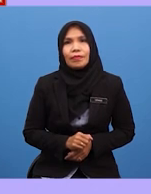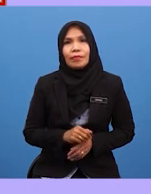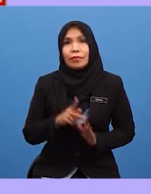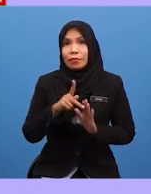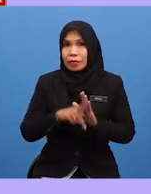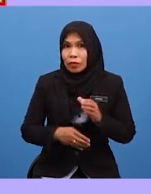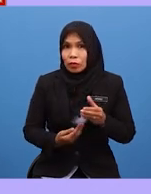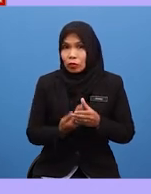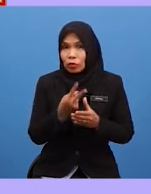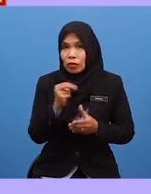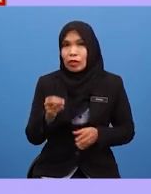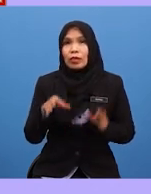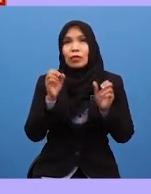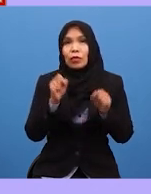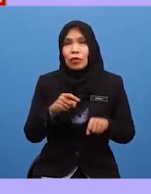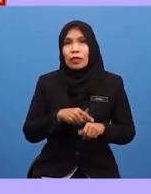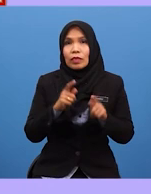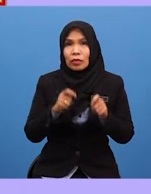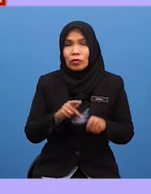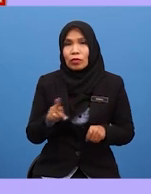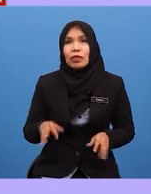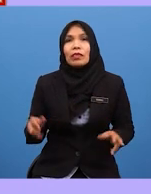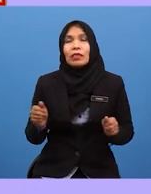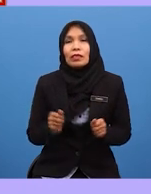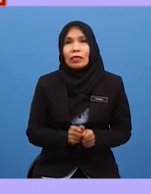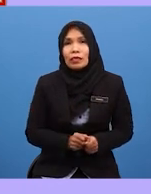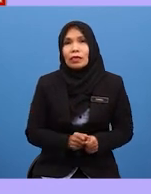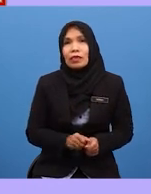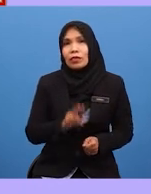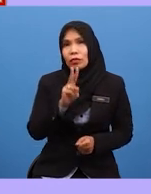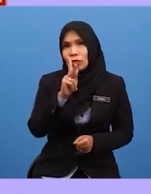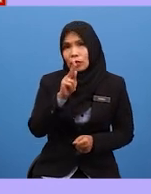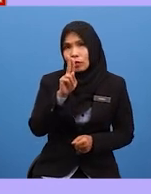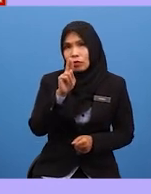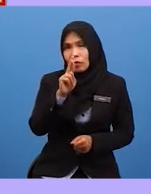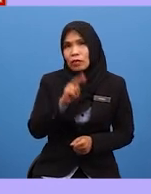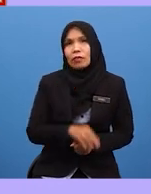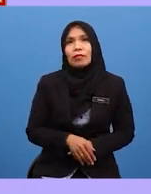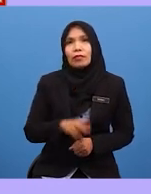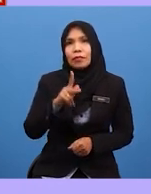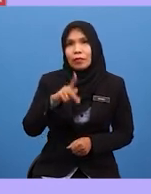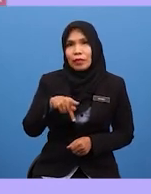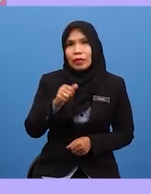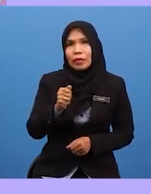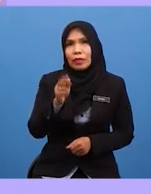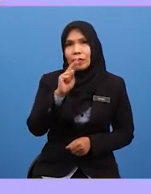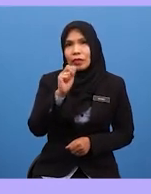Pertumbuhan boleh ditentukan dengan mengukur parameter pertumbuhan.